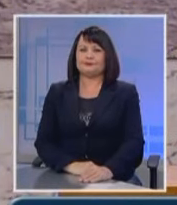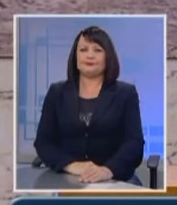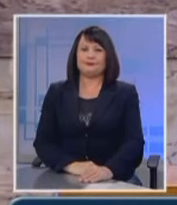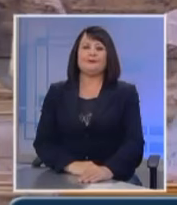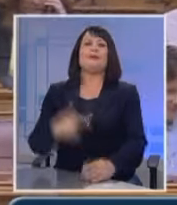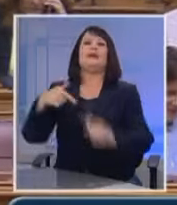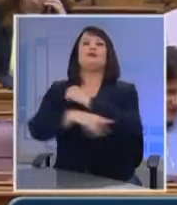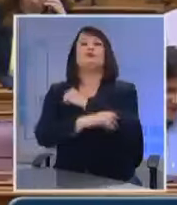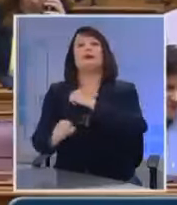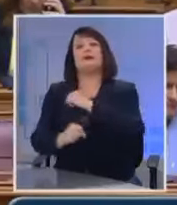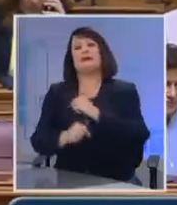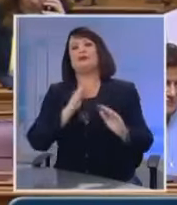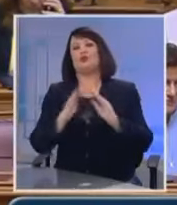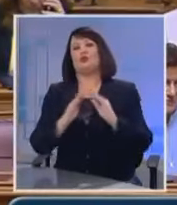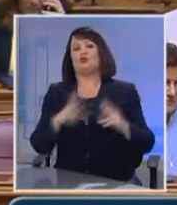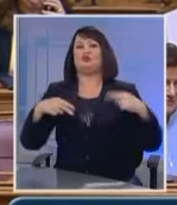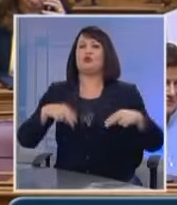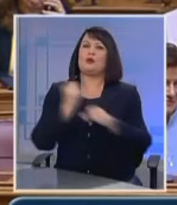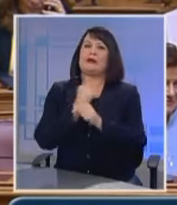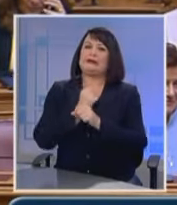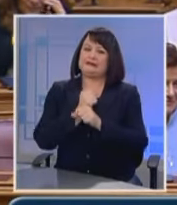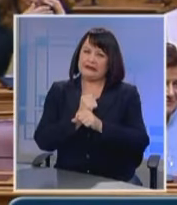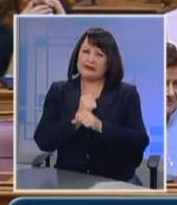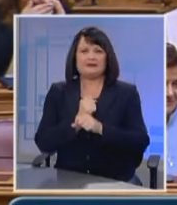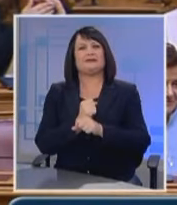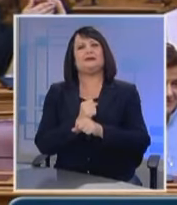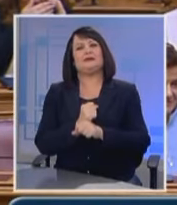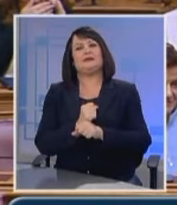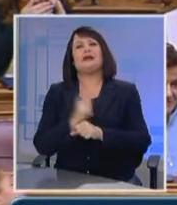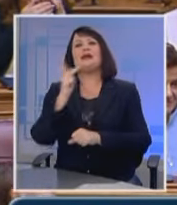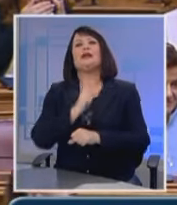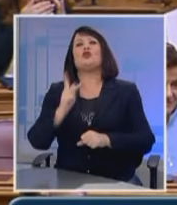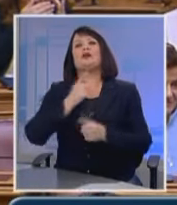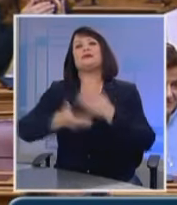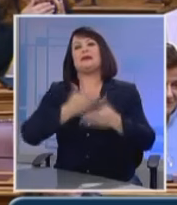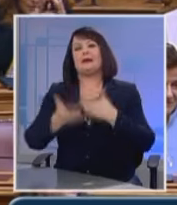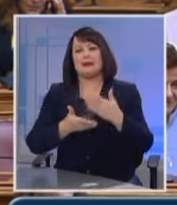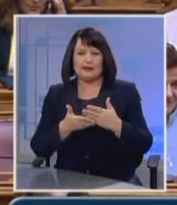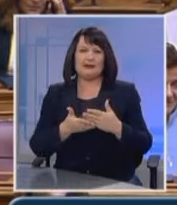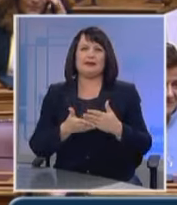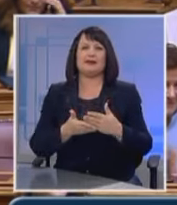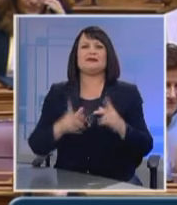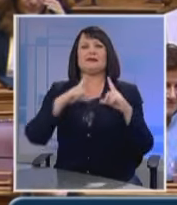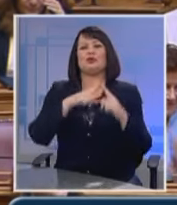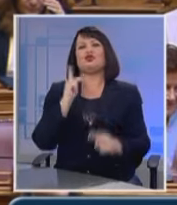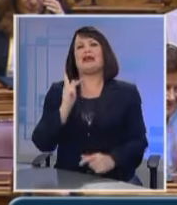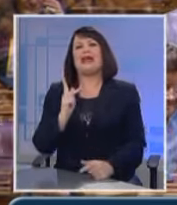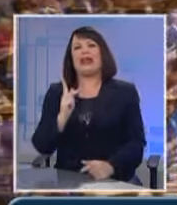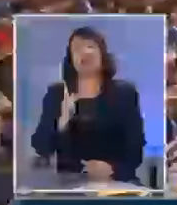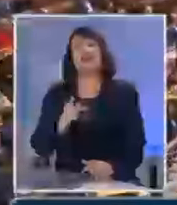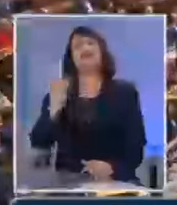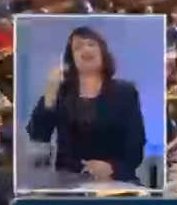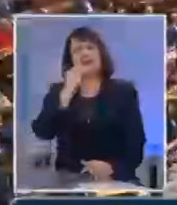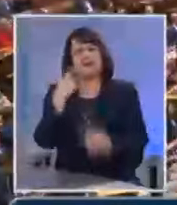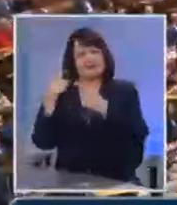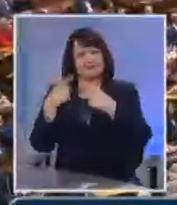Και ο Γενικός Γραμματέας Πρόνοιας του Υπουργείου Εργασίας, Κοινωνικής Ασφάλισης και Κοινωνικής Αλληλεγγύης, κ. Δημήτριος Καρέλας, καθώς και